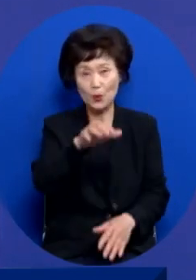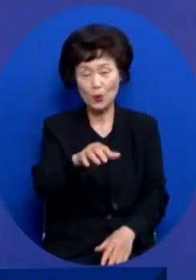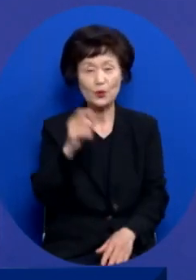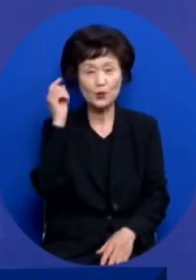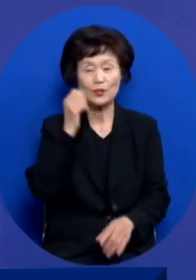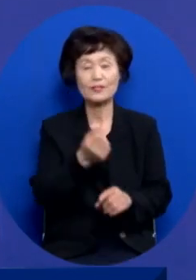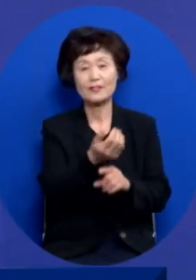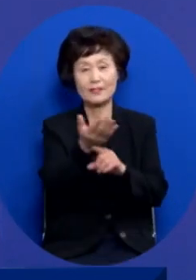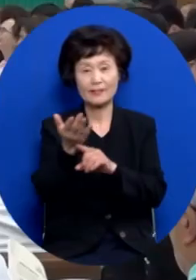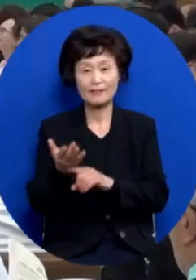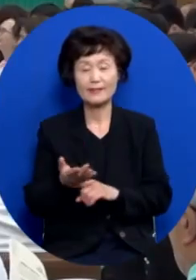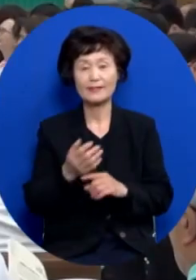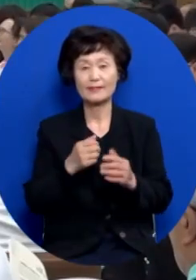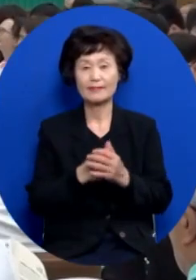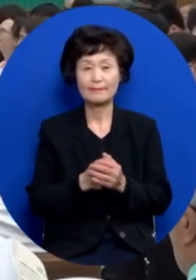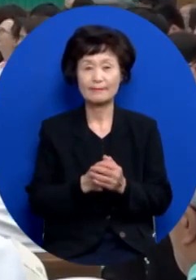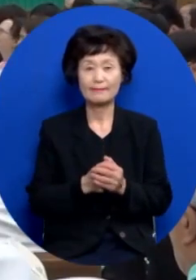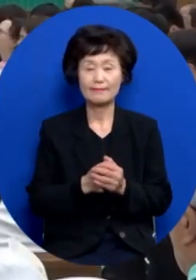취재했습니다.